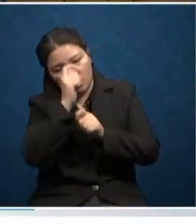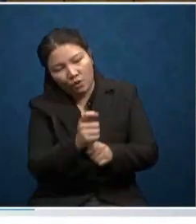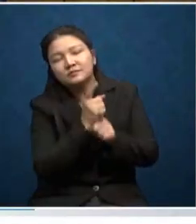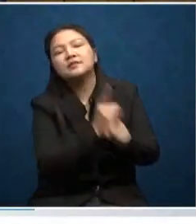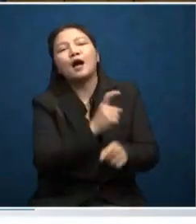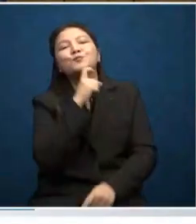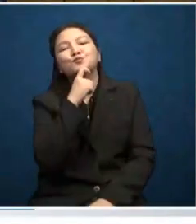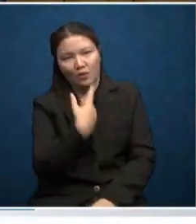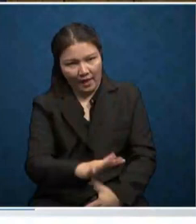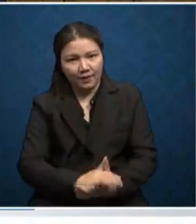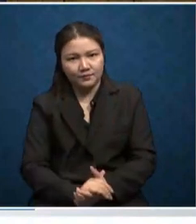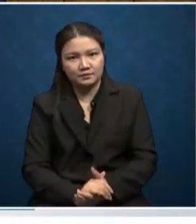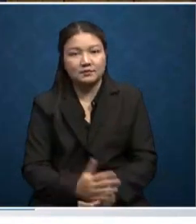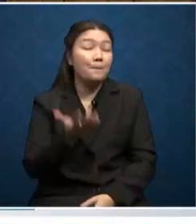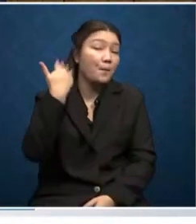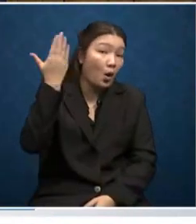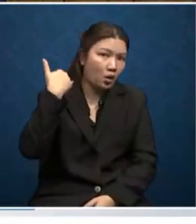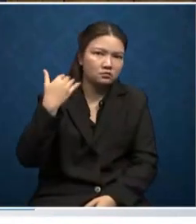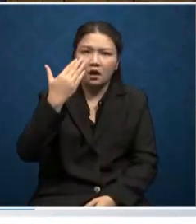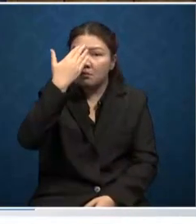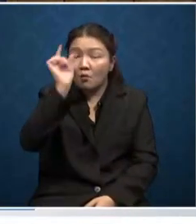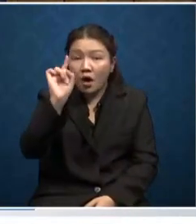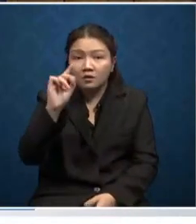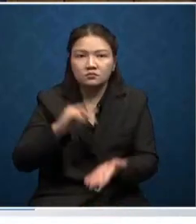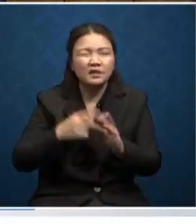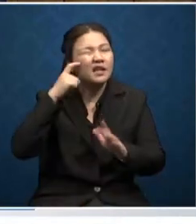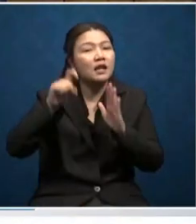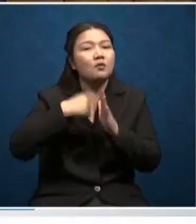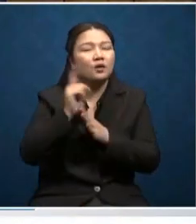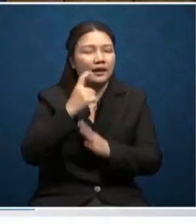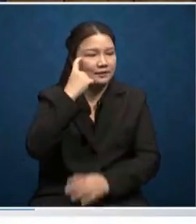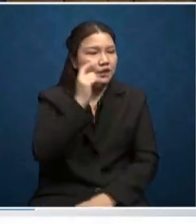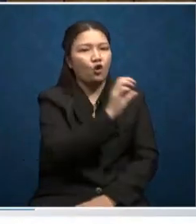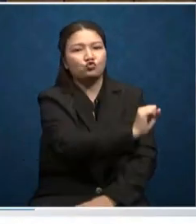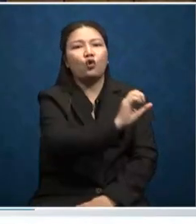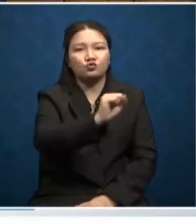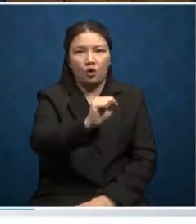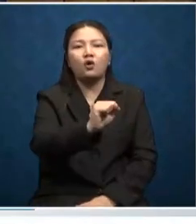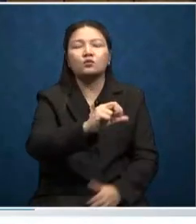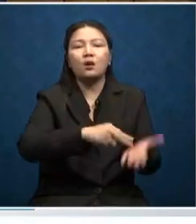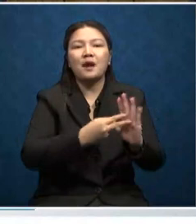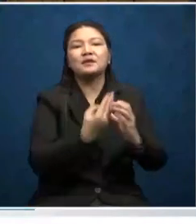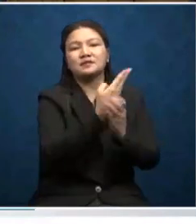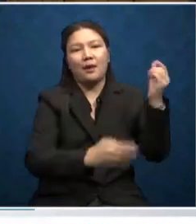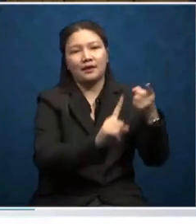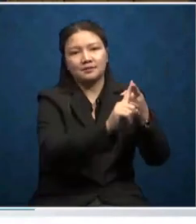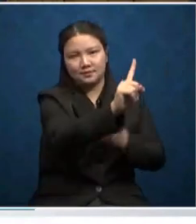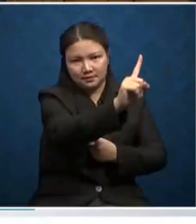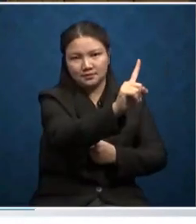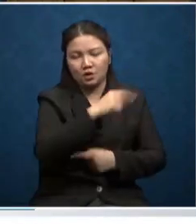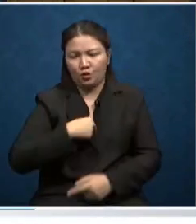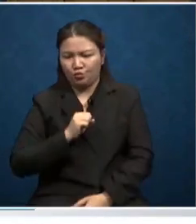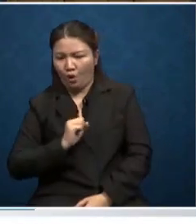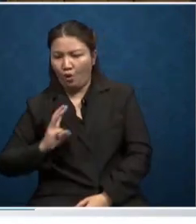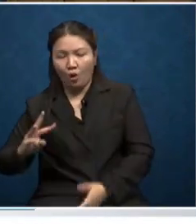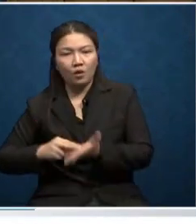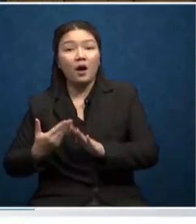เข้าใจว่าด้วยเหตุผลที่ว่าสภาผู้ทนราษฎรเป็นสภาที่ 1วุฒิสภาจะไม่ว่า